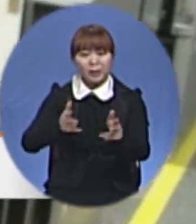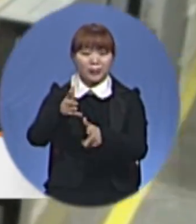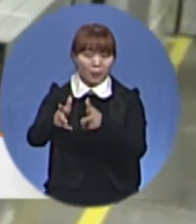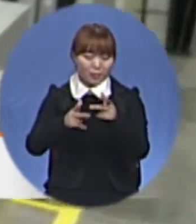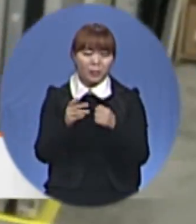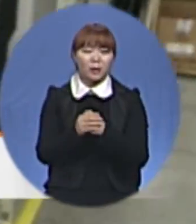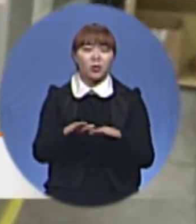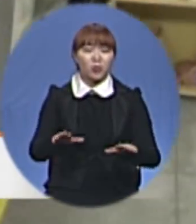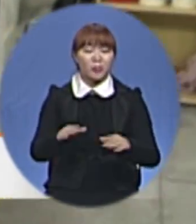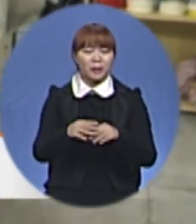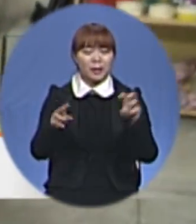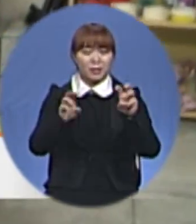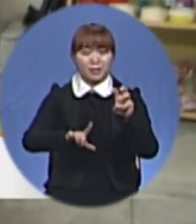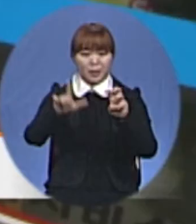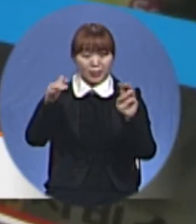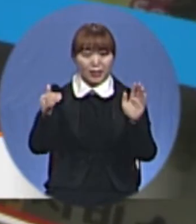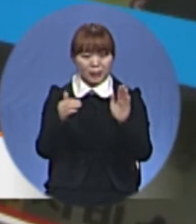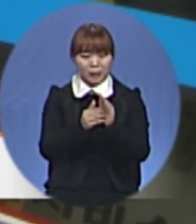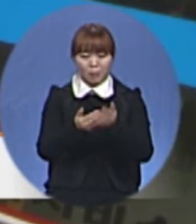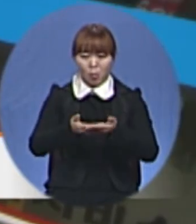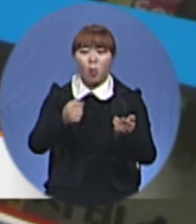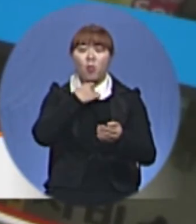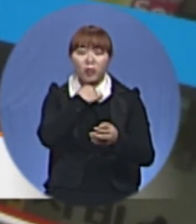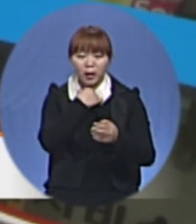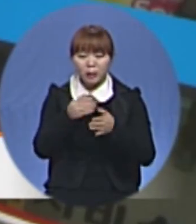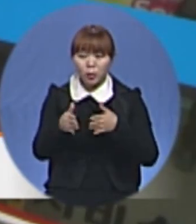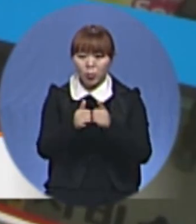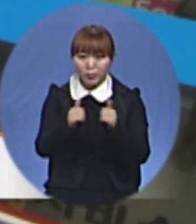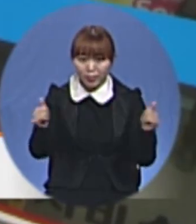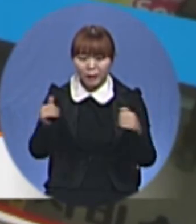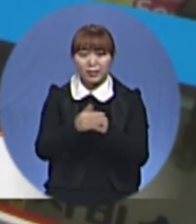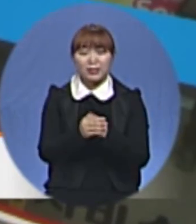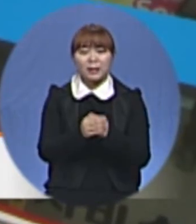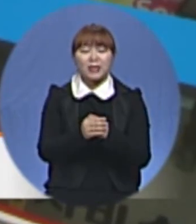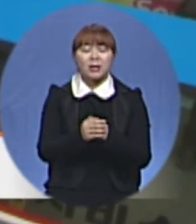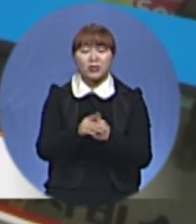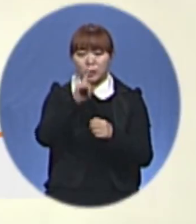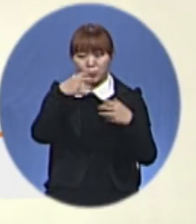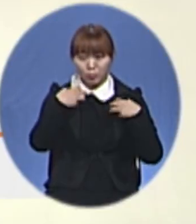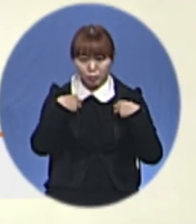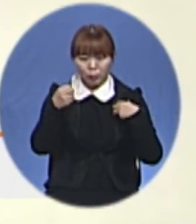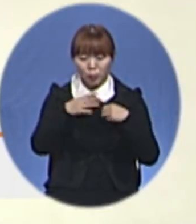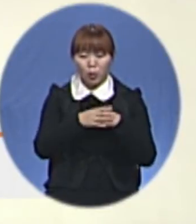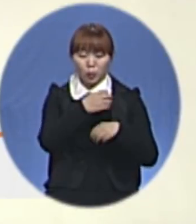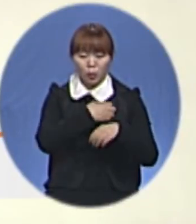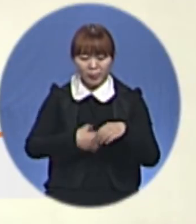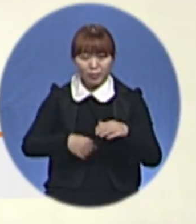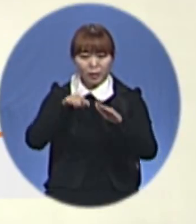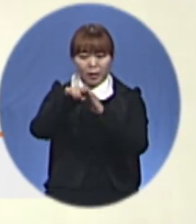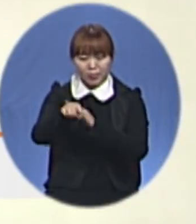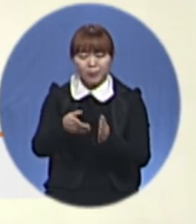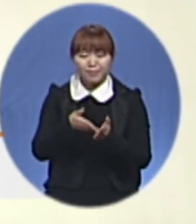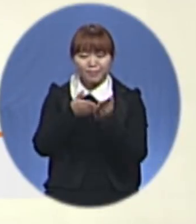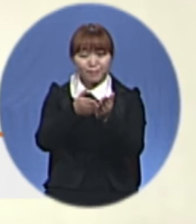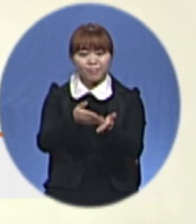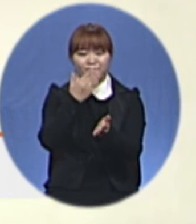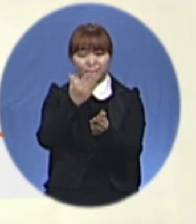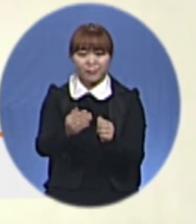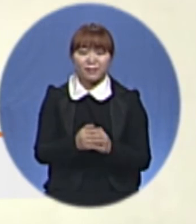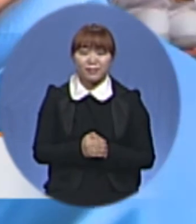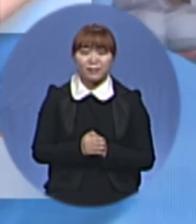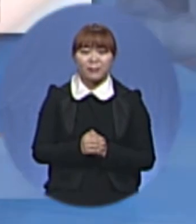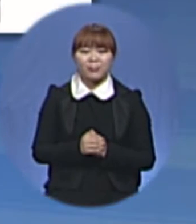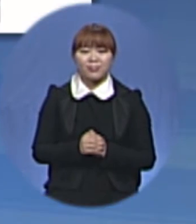사업으로 이달 31일까지 보급을 희망하는 도민은 시군 정보화부서 또는 읍면동 주민센터를 통해 신청하면